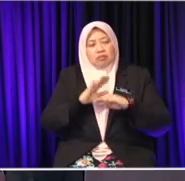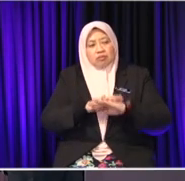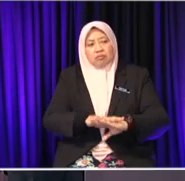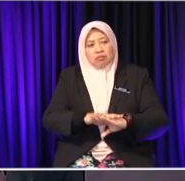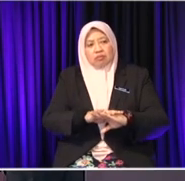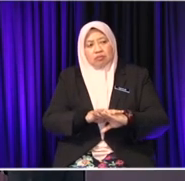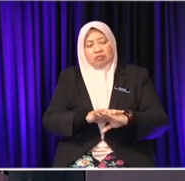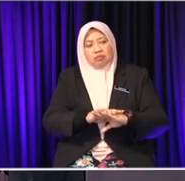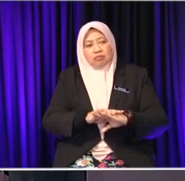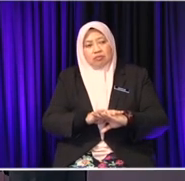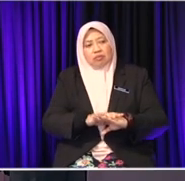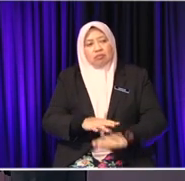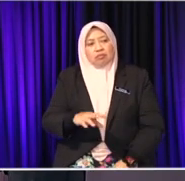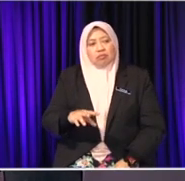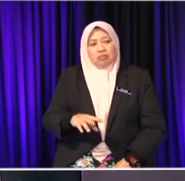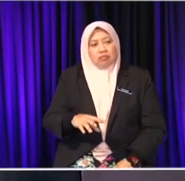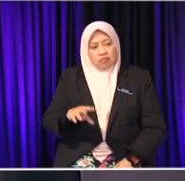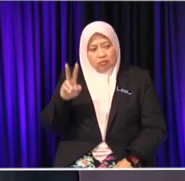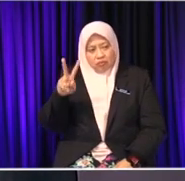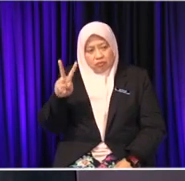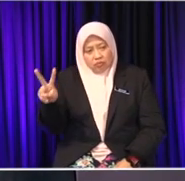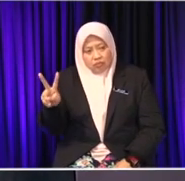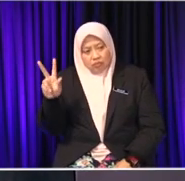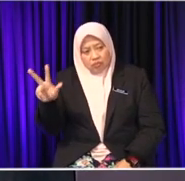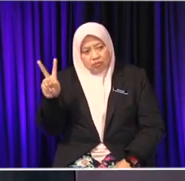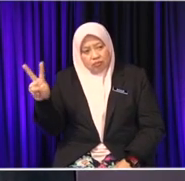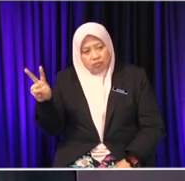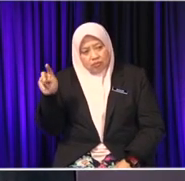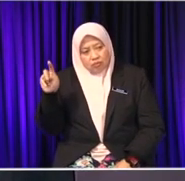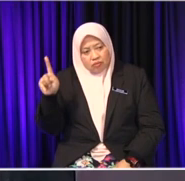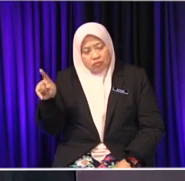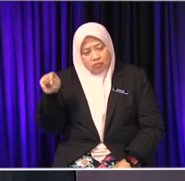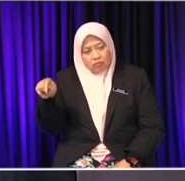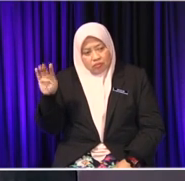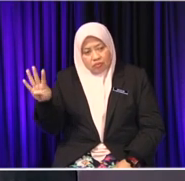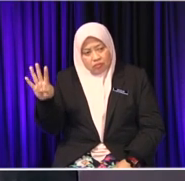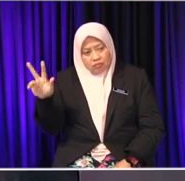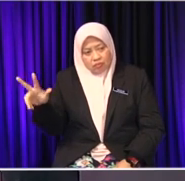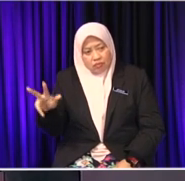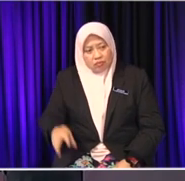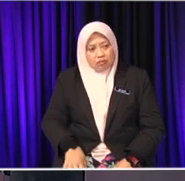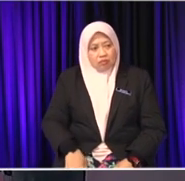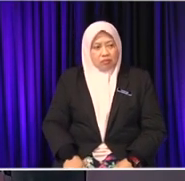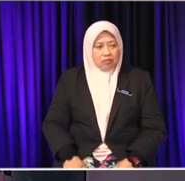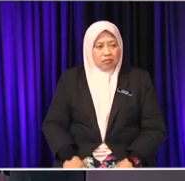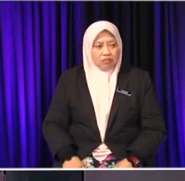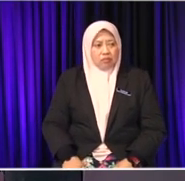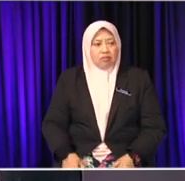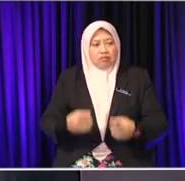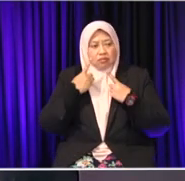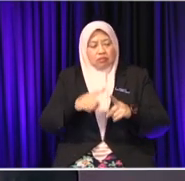kerugian ditolak dengan jumlah yang dia boleh tuntun jadi dia sudah rugi sebanyak itu jawabannya